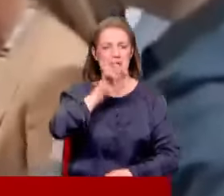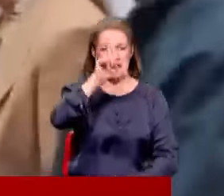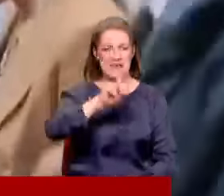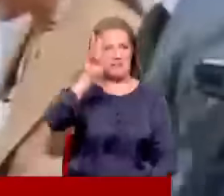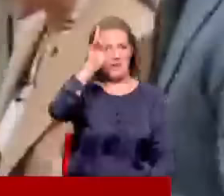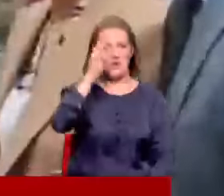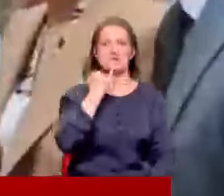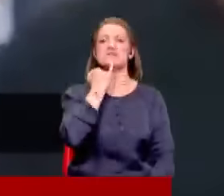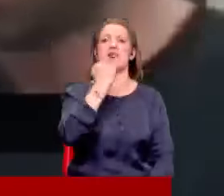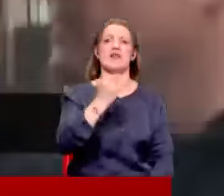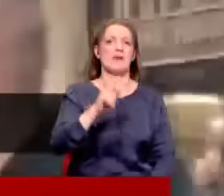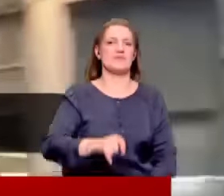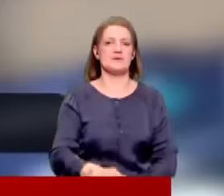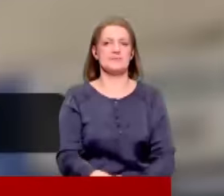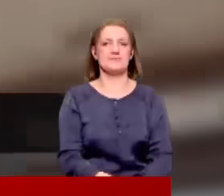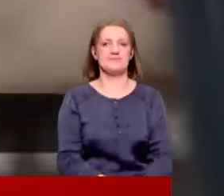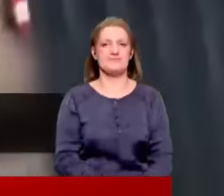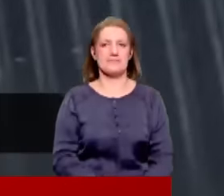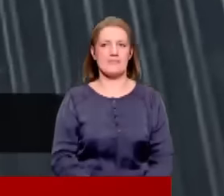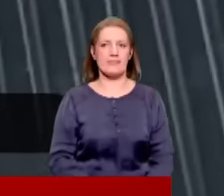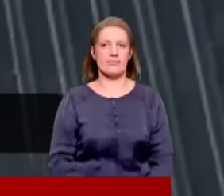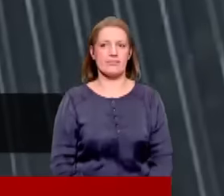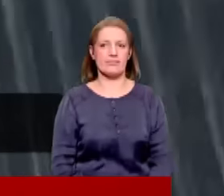Beyoğlu'nu ziyaret etti.